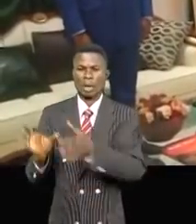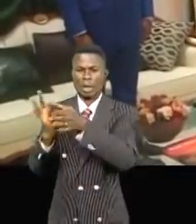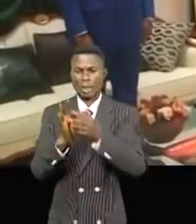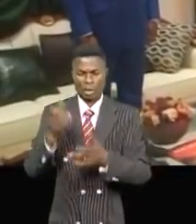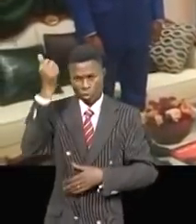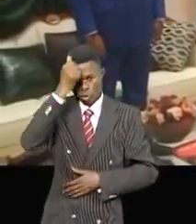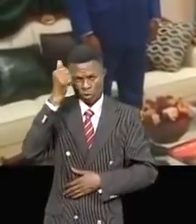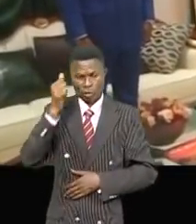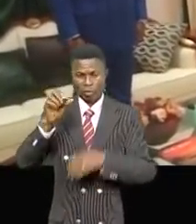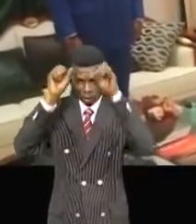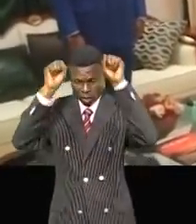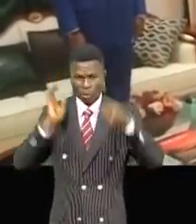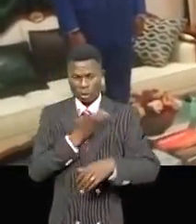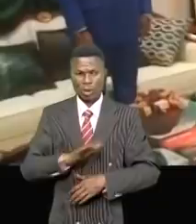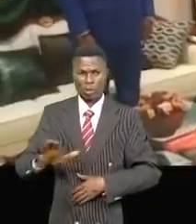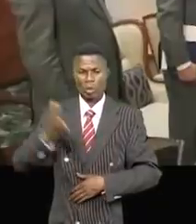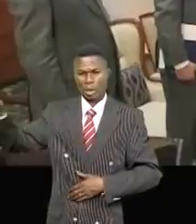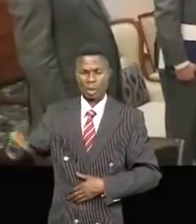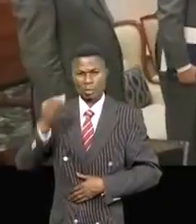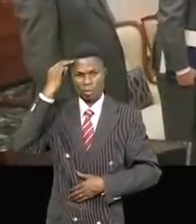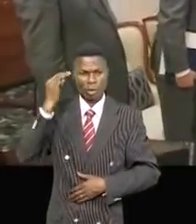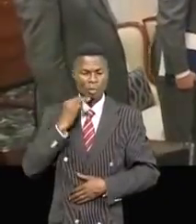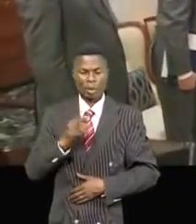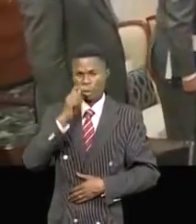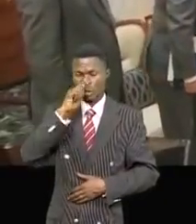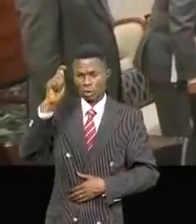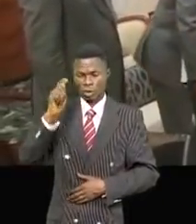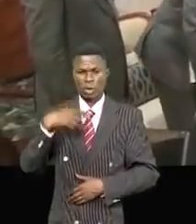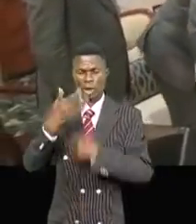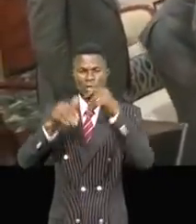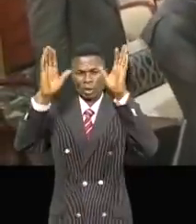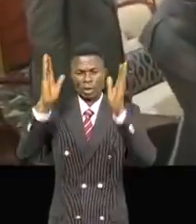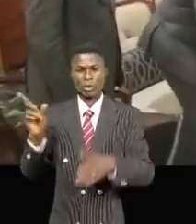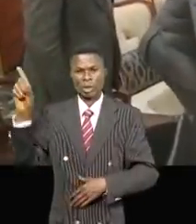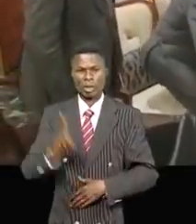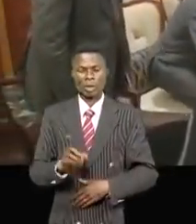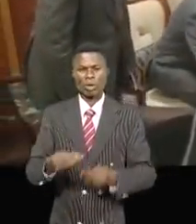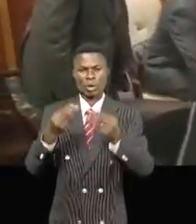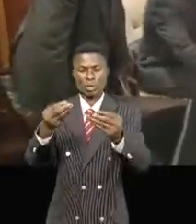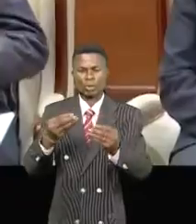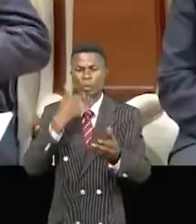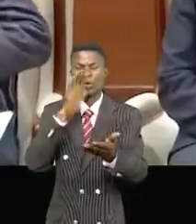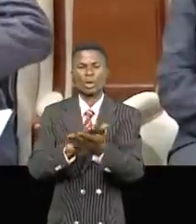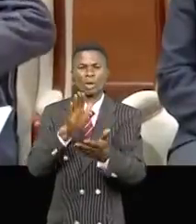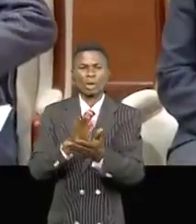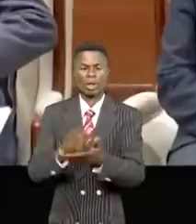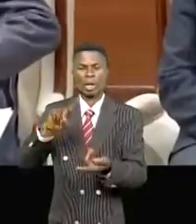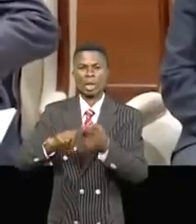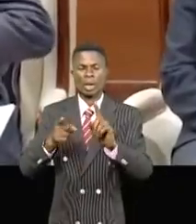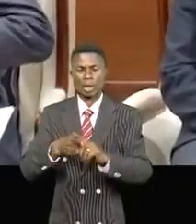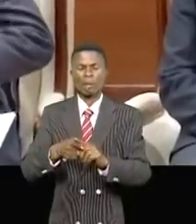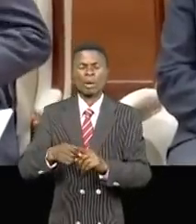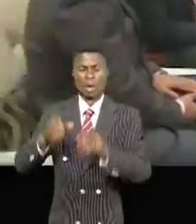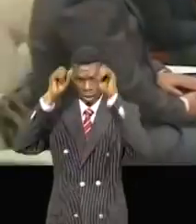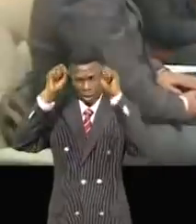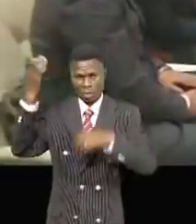après, le président de la République a reçu le ministre tunisien des Affaires étrangères, venu lui transmettre les félicitations de son homologue tunisien